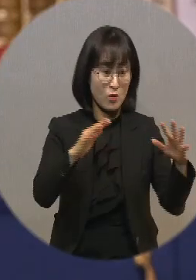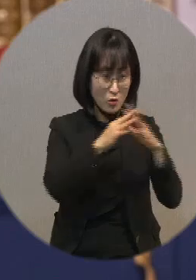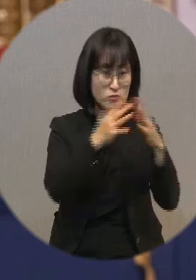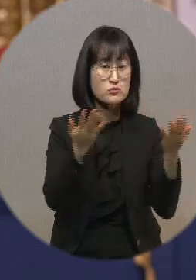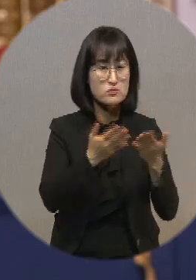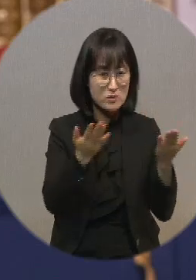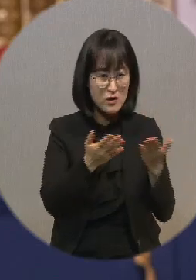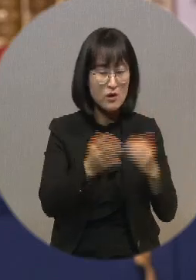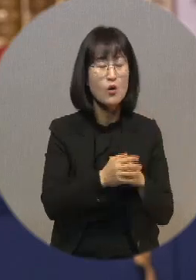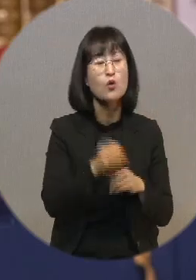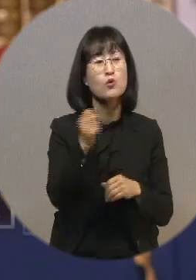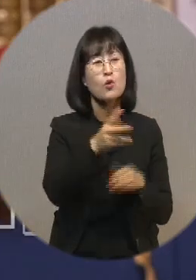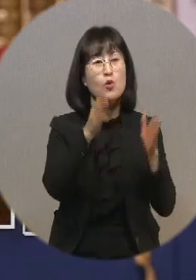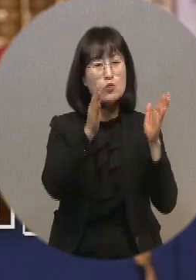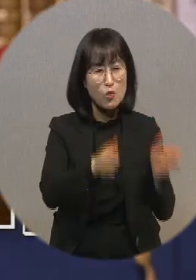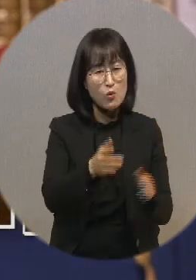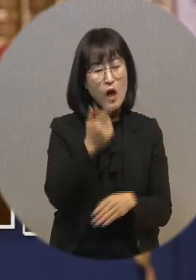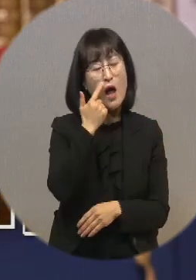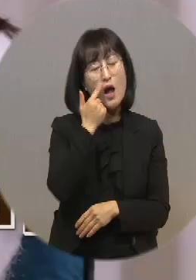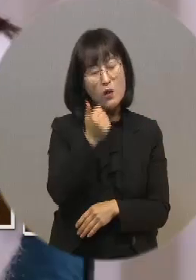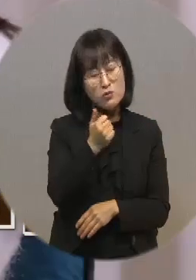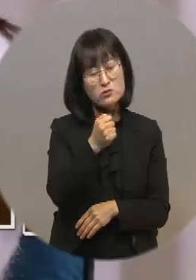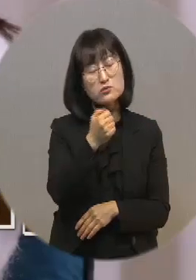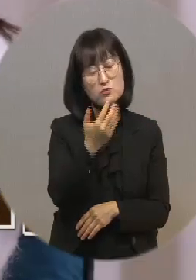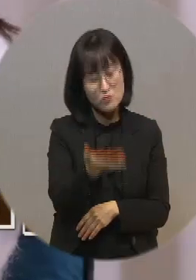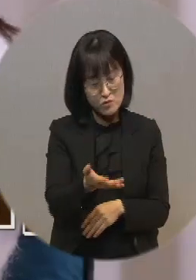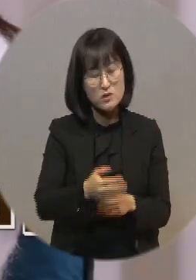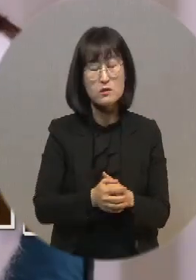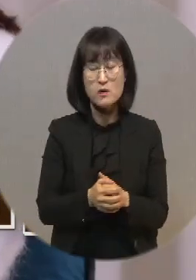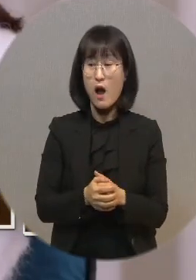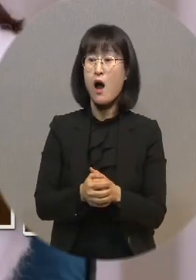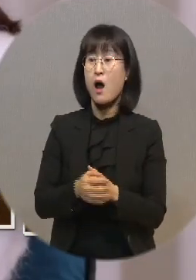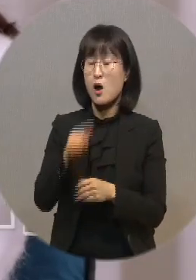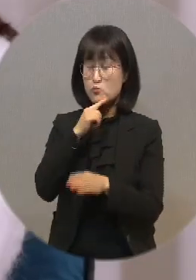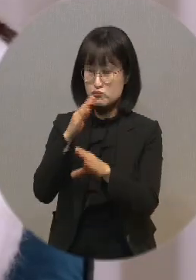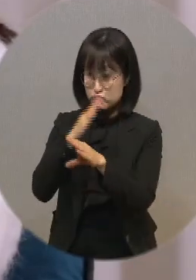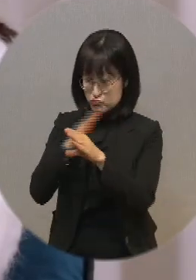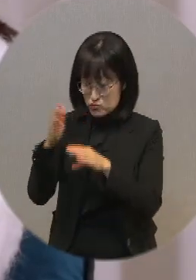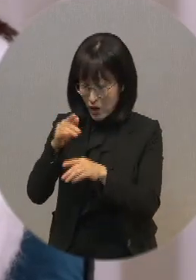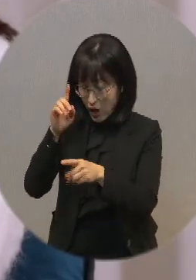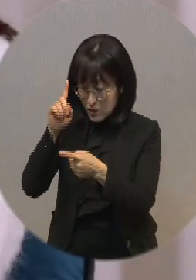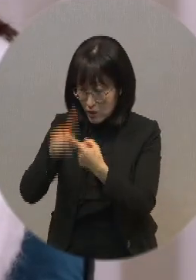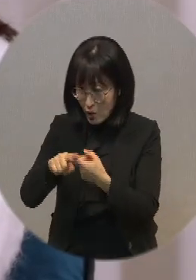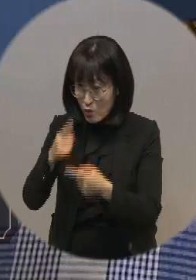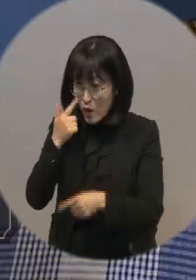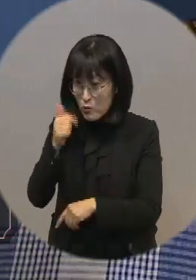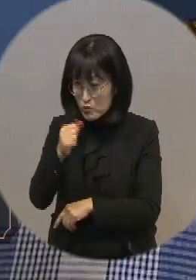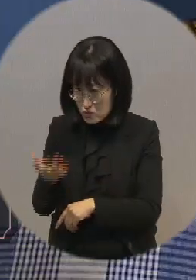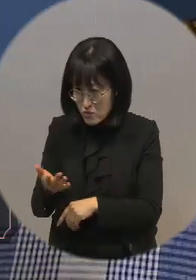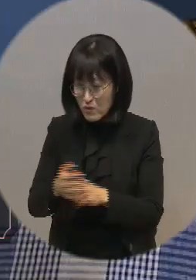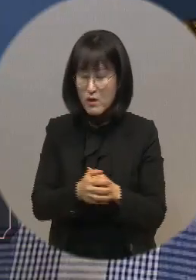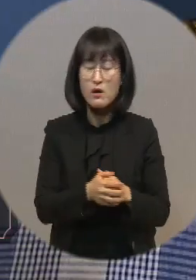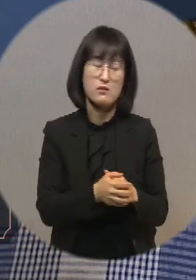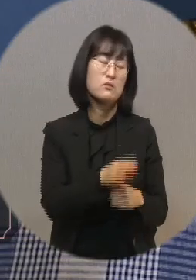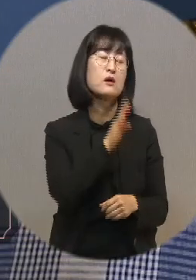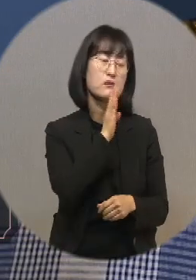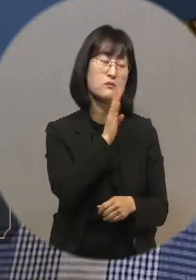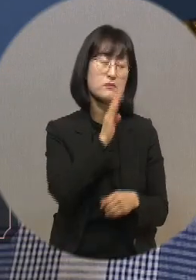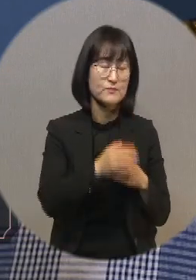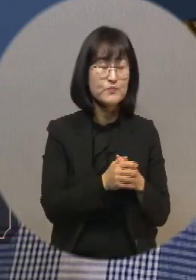슬픈 소식이긴 하지만 아버님이 돌아가셨어요. 북한에서요? 네, 북한에서. 그래서 엄마가